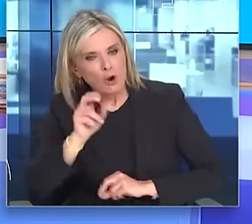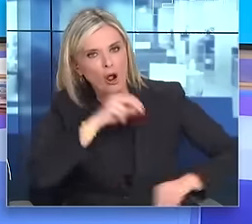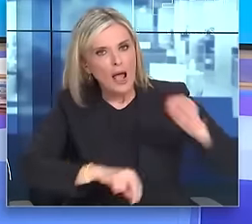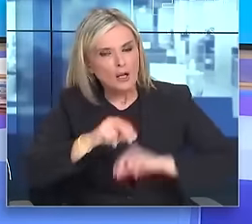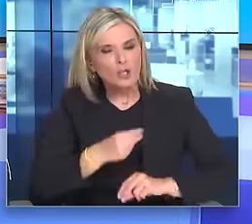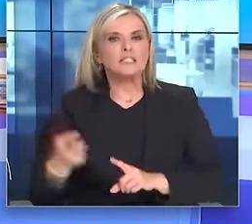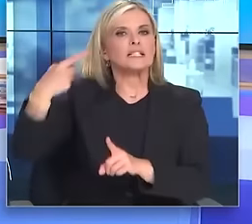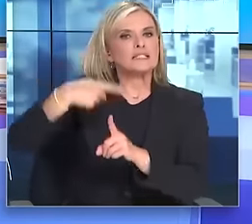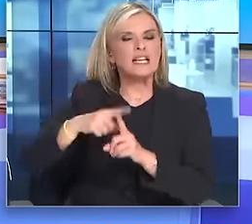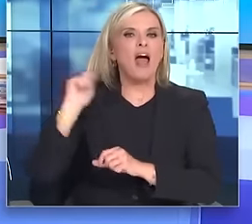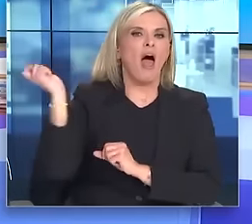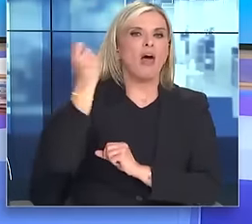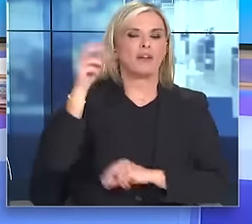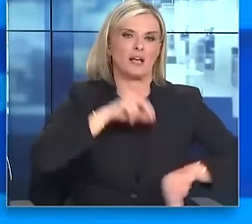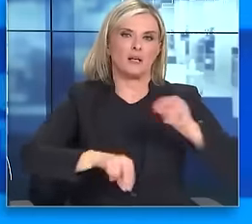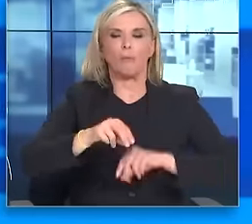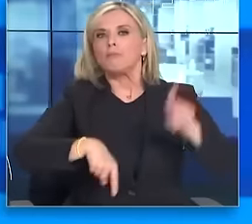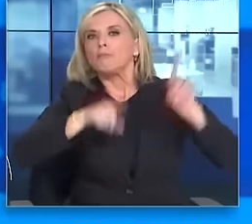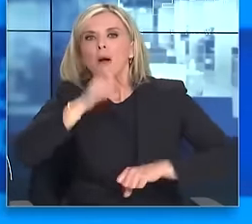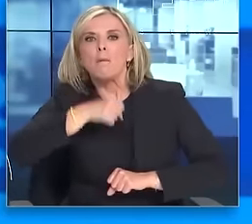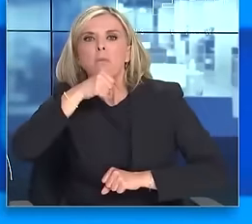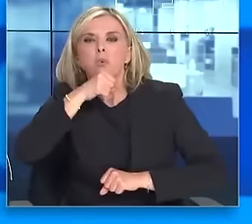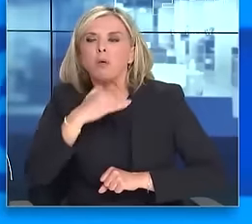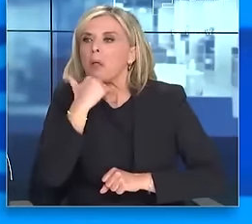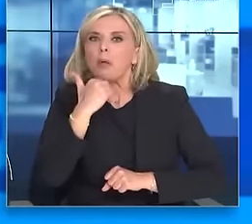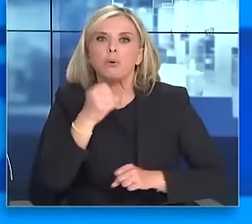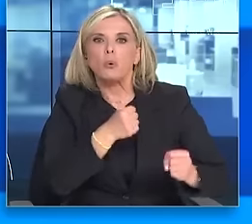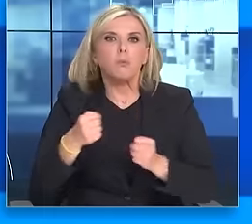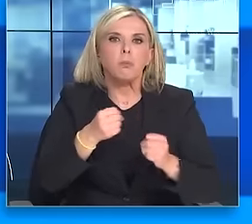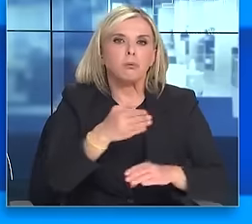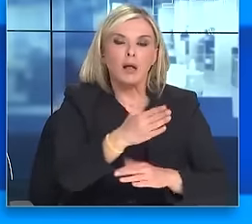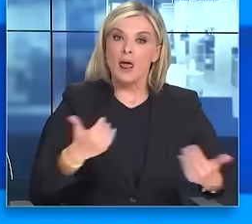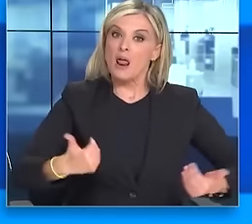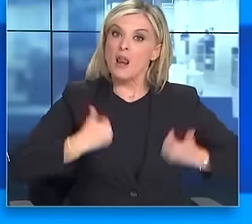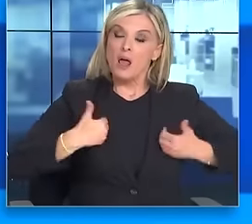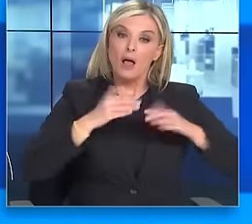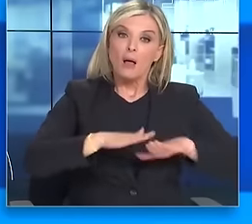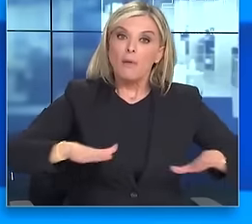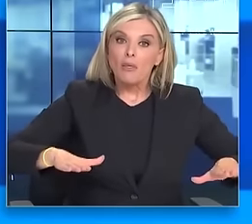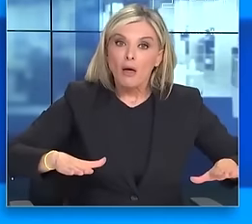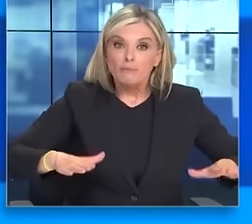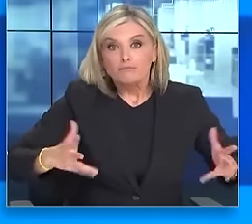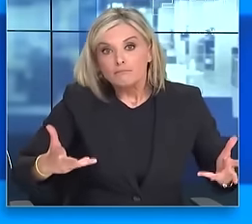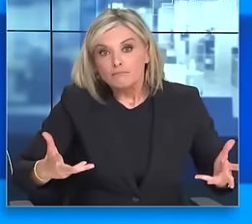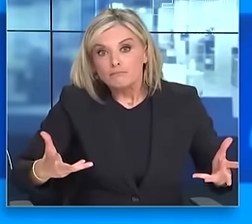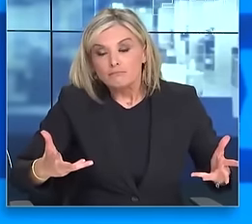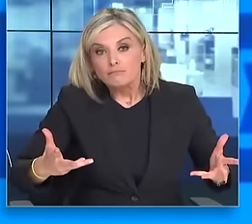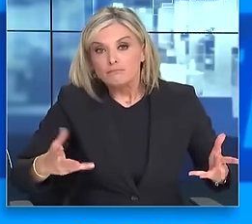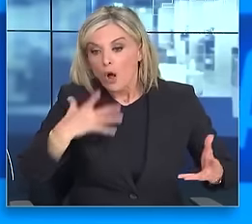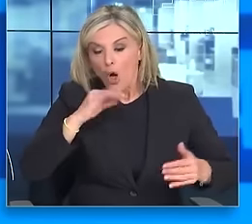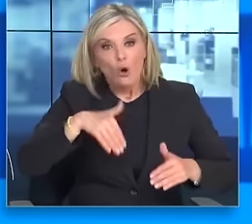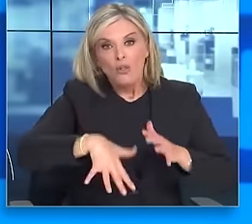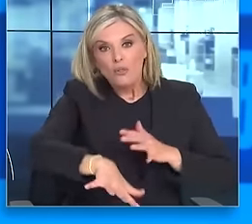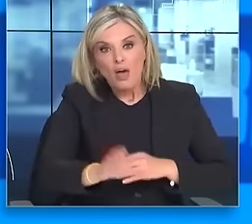για πιο ηλικιωμένους ανθρώπους που μπορεί να μην θέλουν να μετακινηθούν, για νέα παιδιά. Δεν πρέπει να ξεχνάμε ότι σε αυτές τις